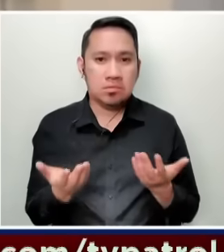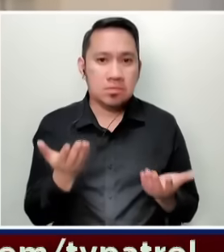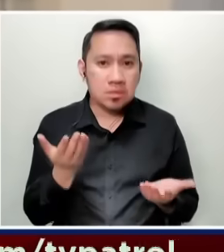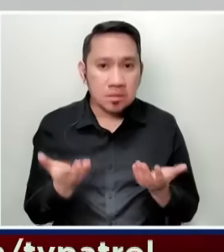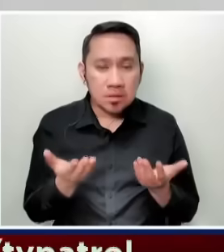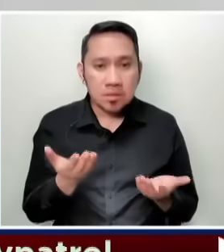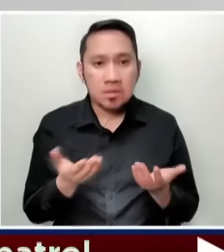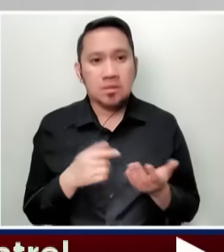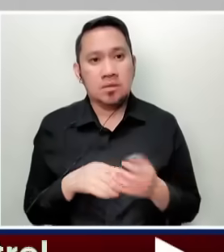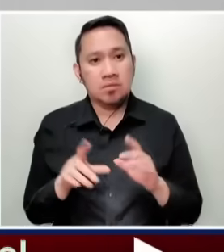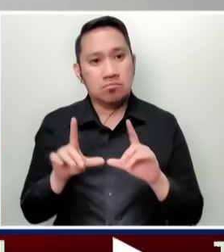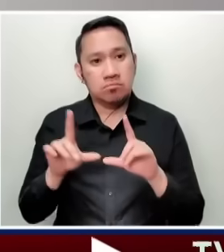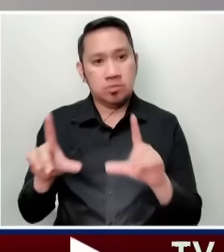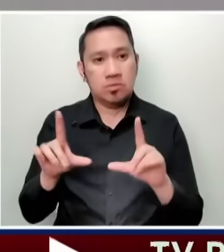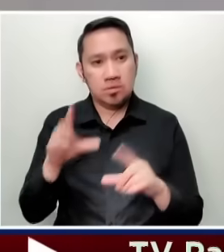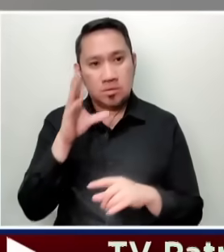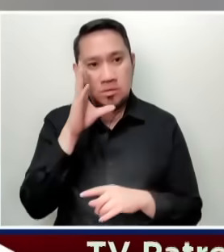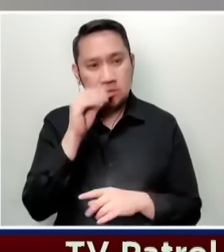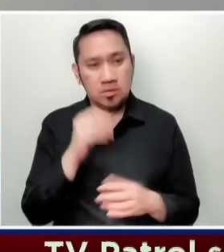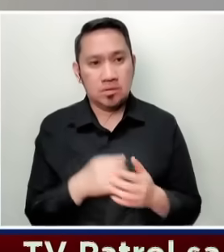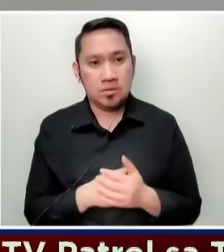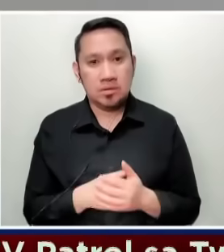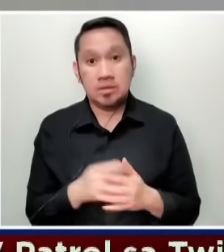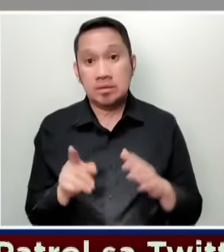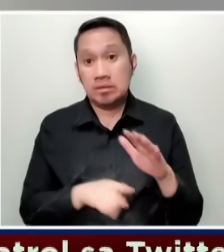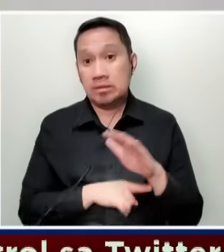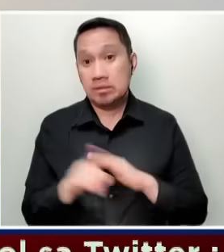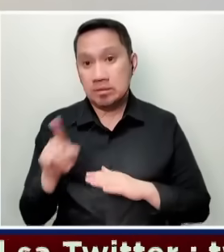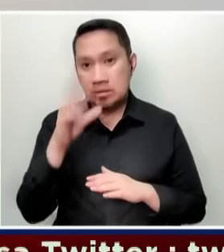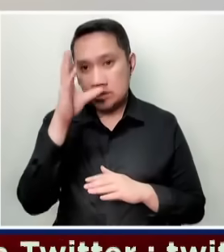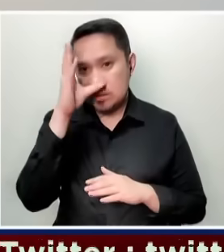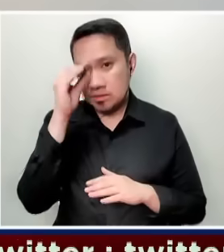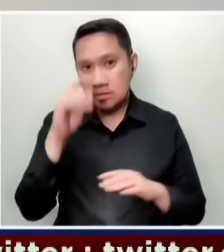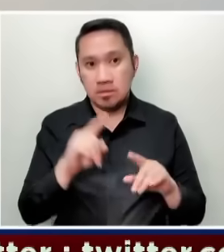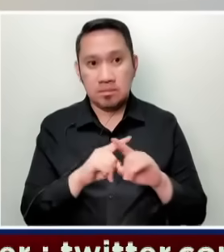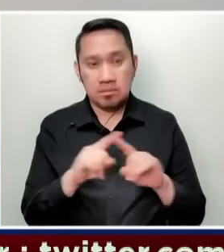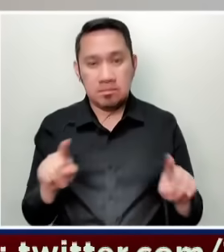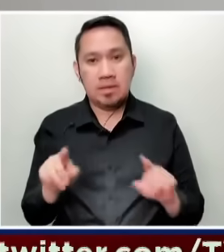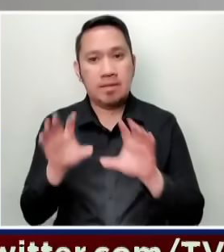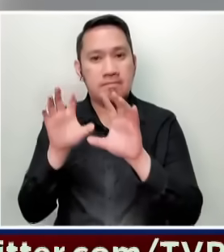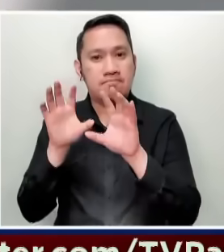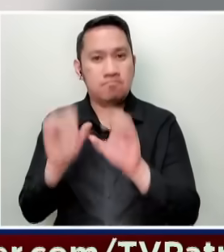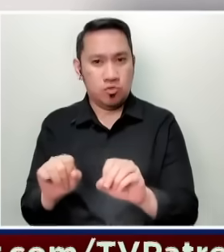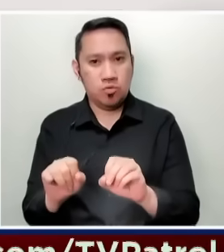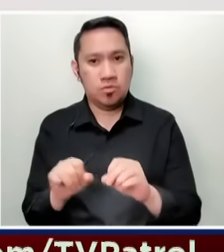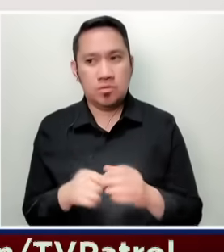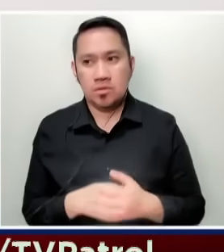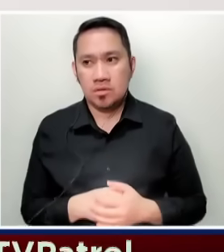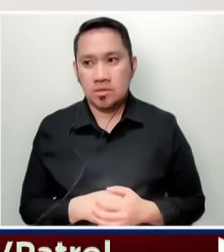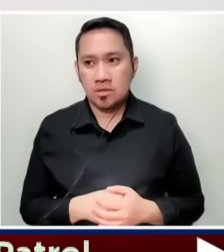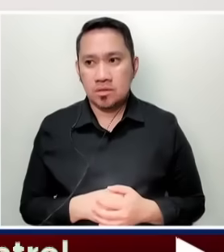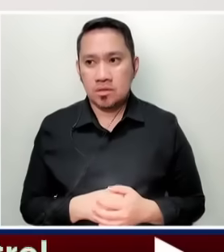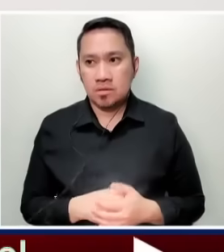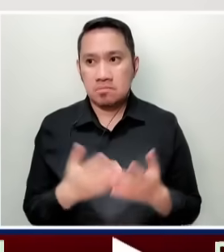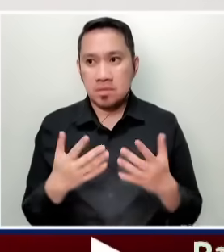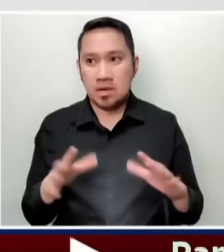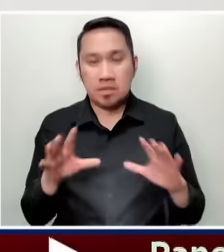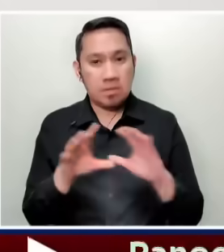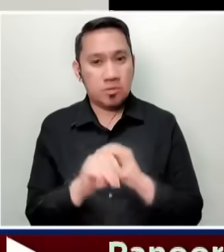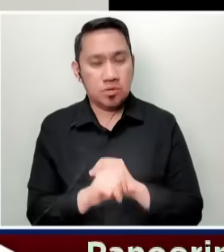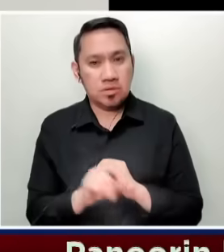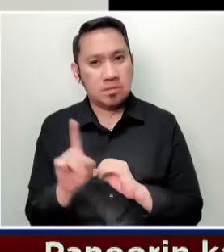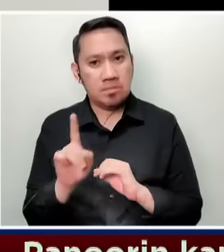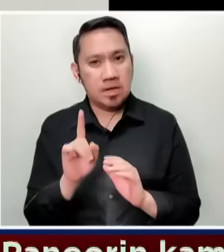napagtipan lang yung matanda. Pansamantalang nakatakas ang lalaki pero nasa kote rin sa manhunt operations ng PNP makalipas ng ilang